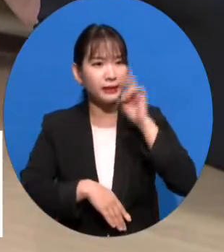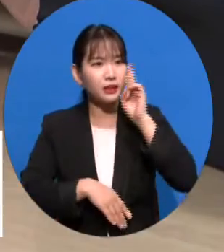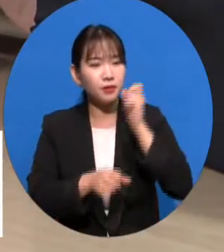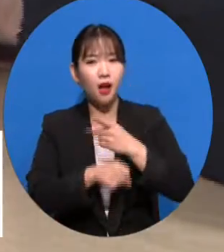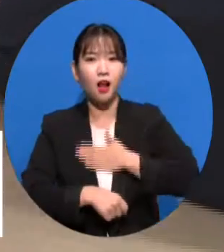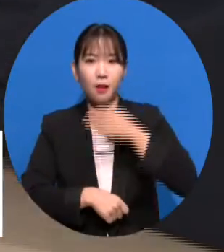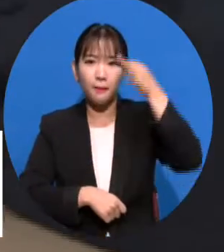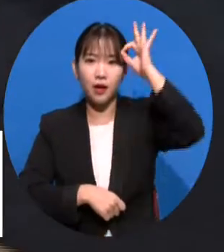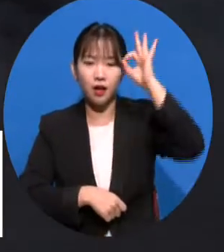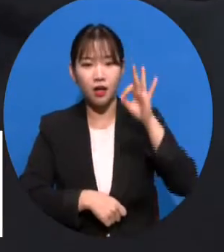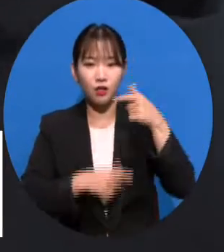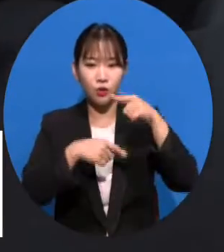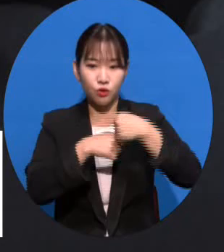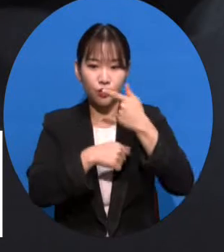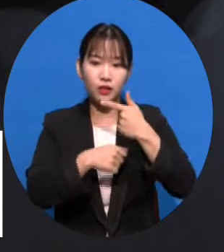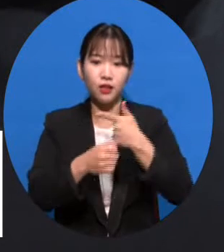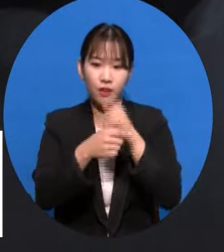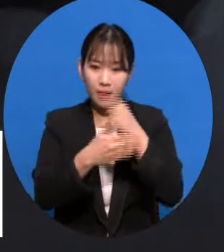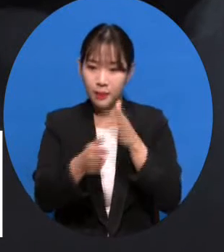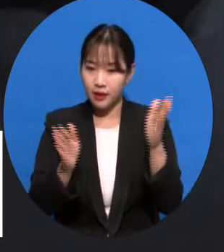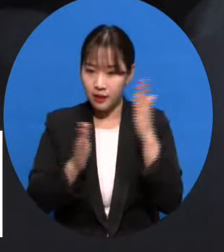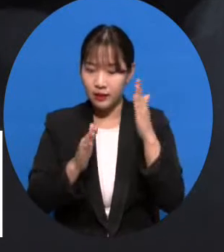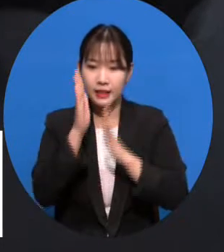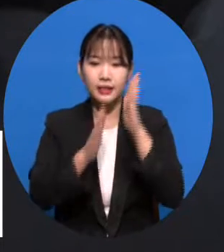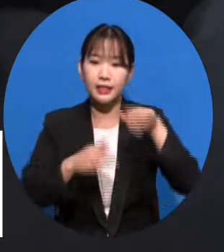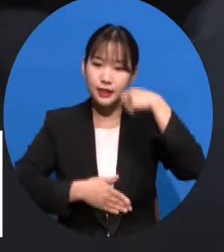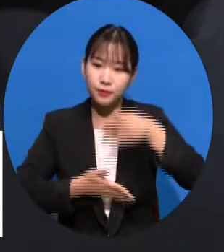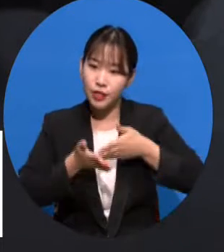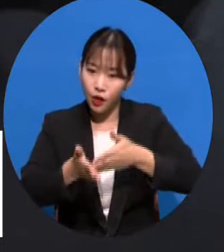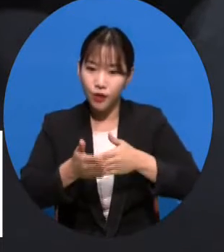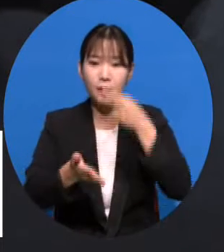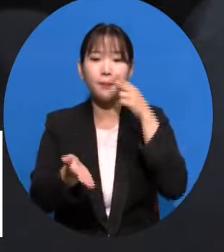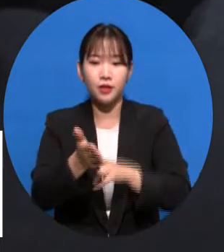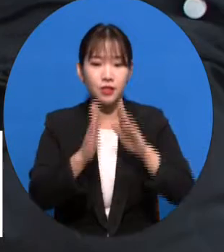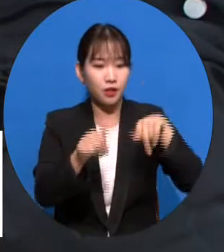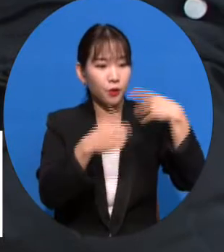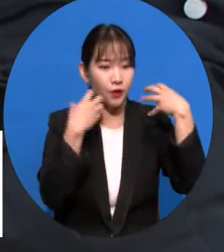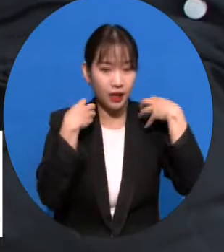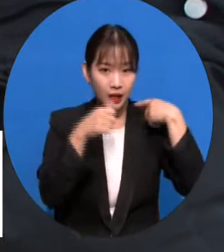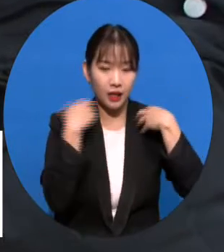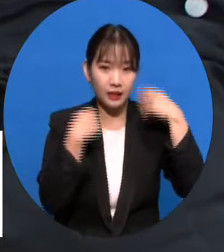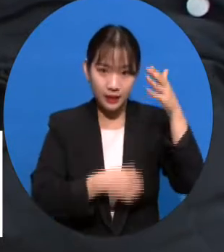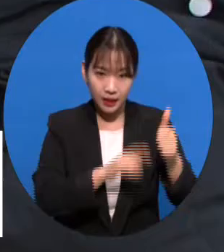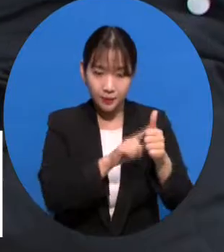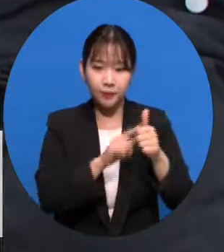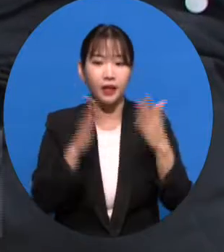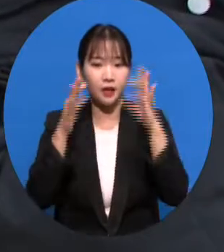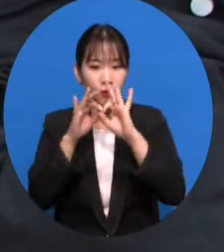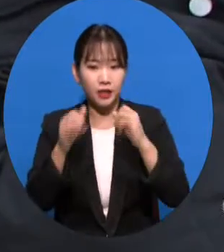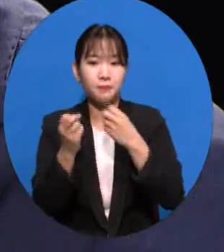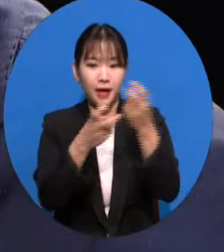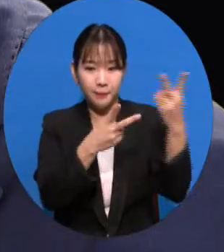심각성을 알게 된 6학년 일반 학생들은 채식 급식을 건의하는 편지를 전라남도 교육감을 포함한 학교 관계자들에게